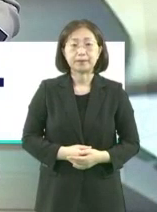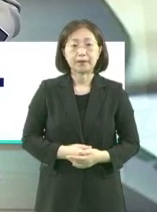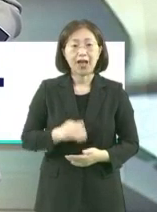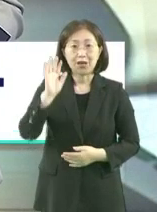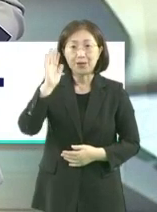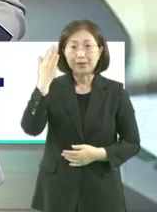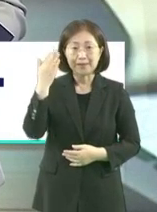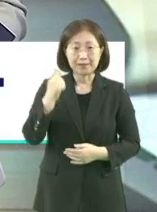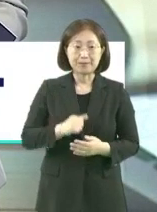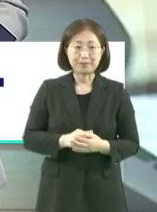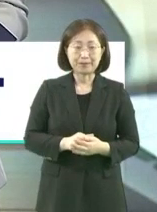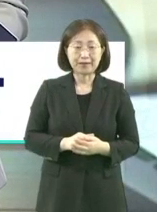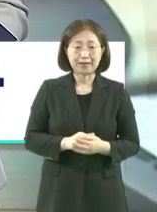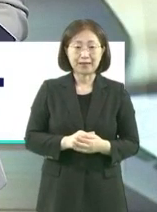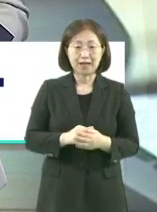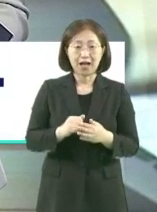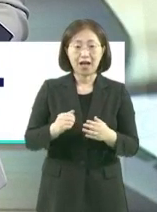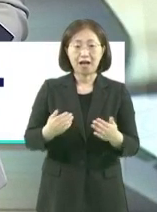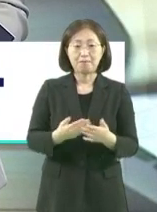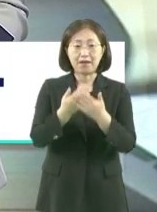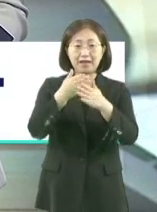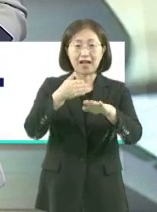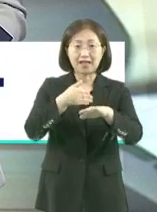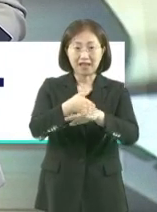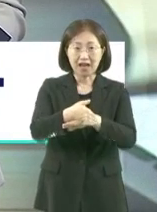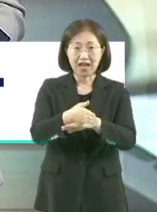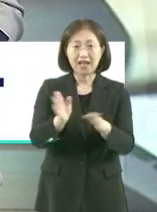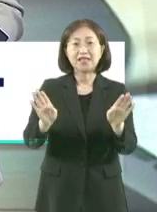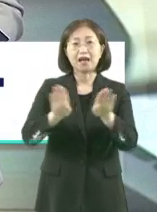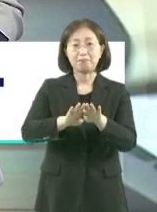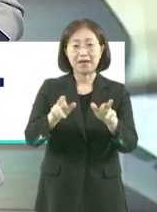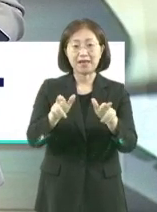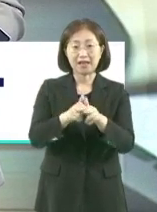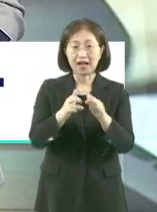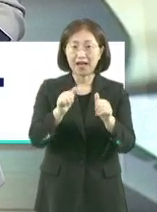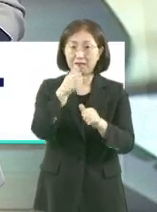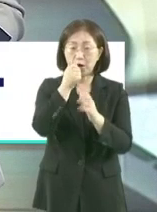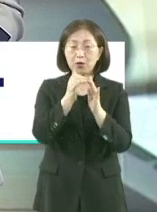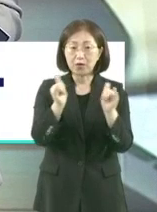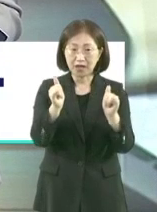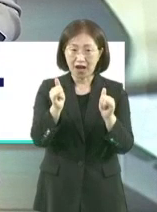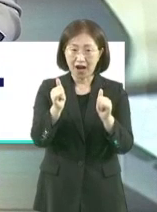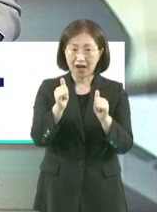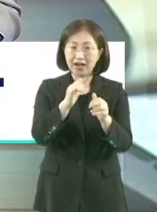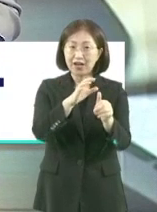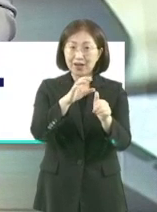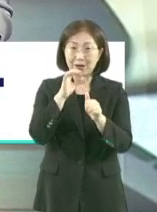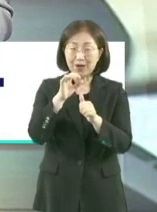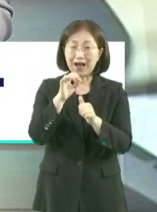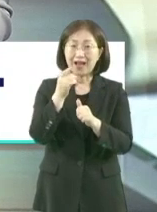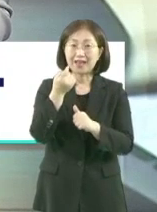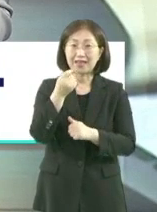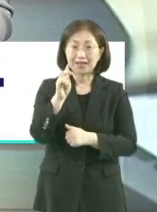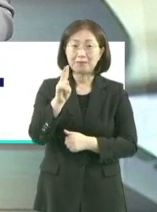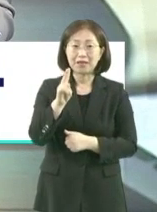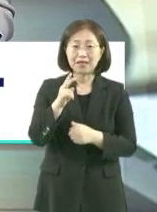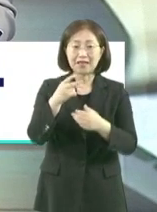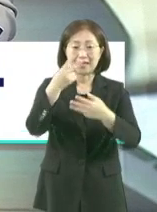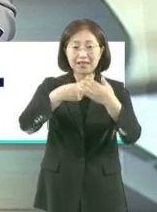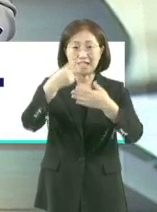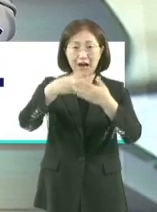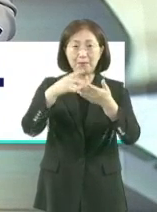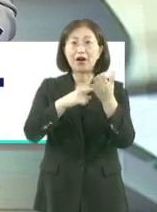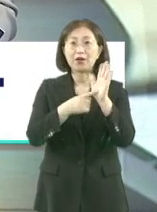요즘 발달 장애를 딛고 활약하는 변호사를 주인공으로 한 드라마가 국내외에서 큰 인기를 끌고 있죠. 그런데 우리